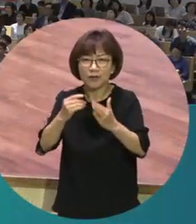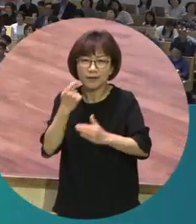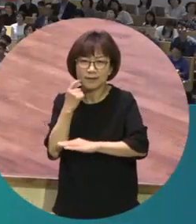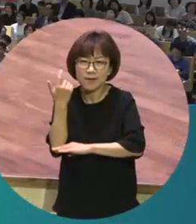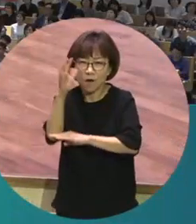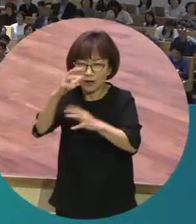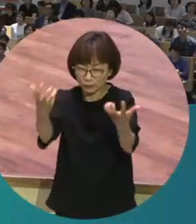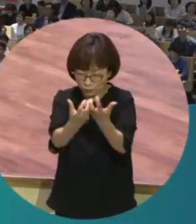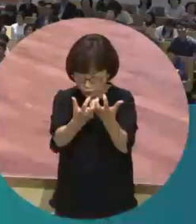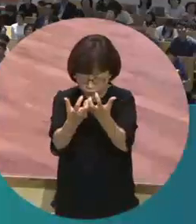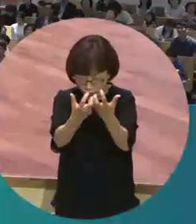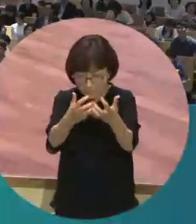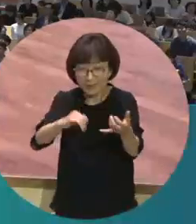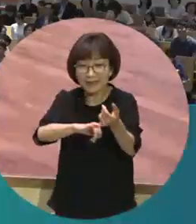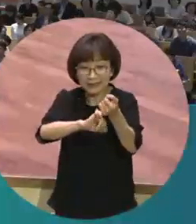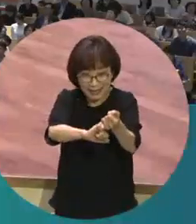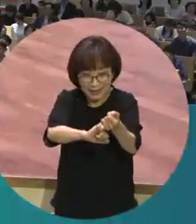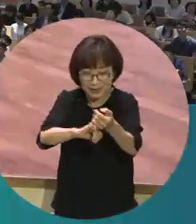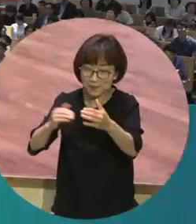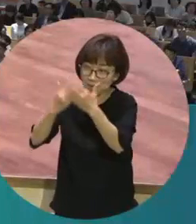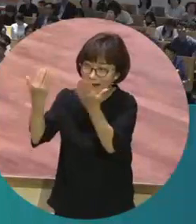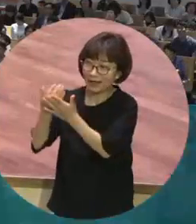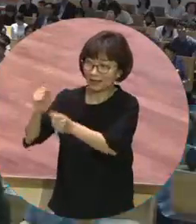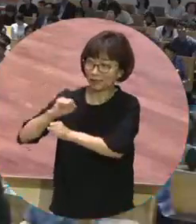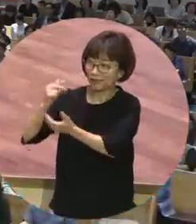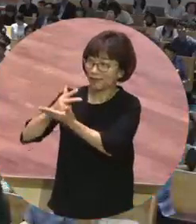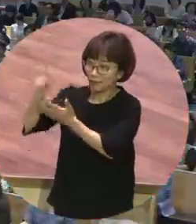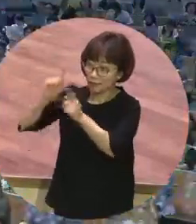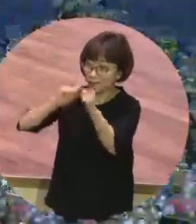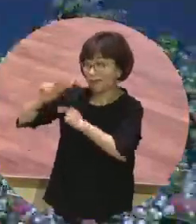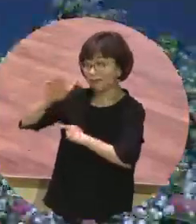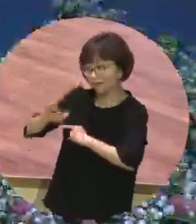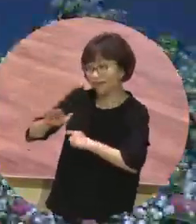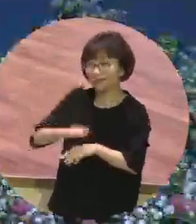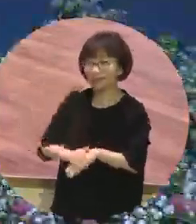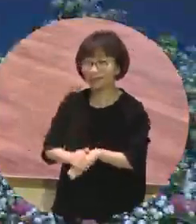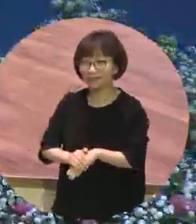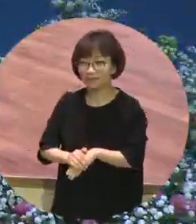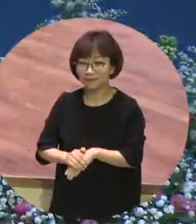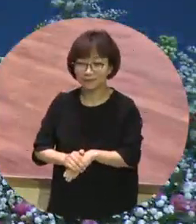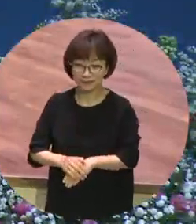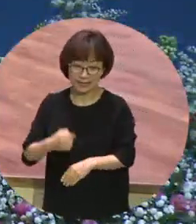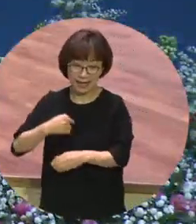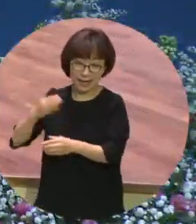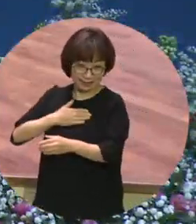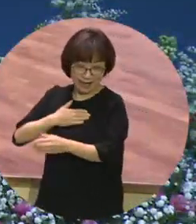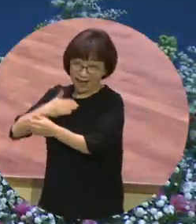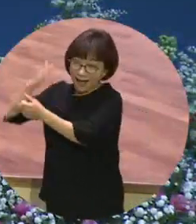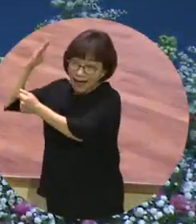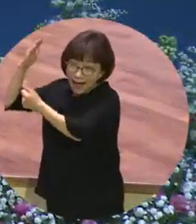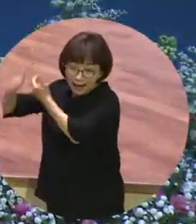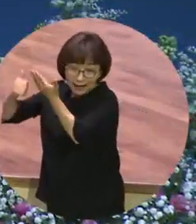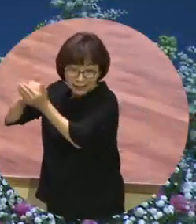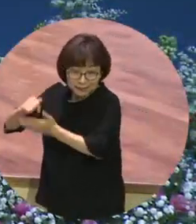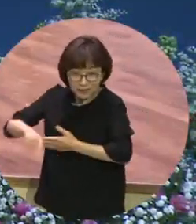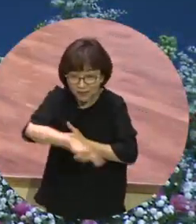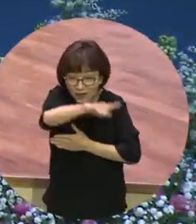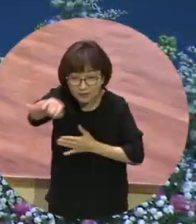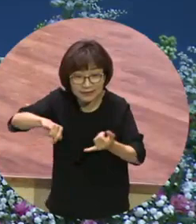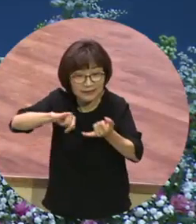하리라 만군의 여호와의 말이니라. 내가 한 언약을 기억해라.